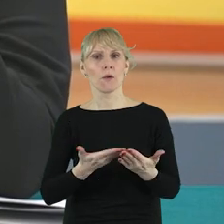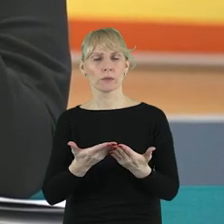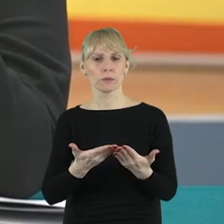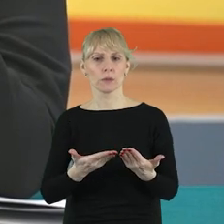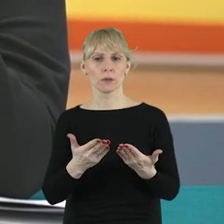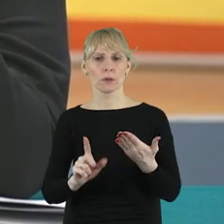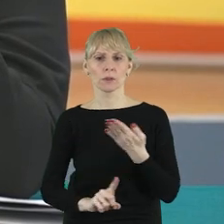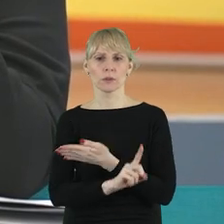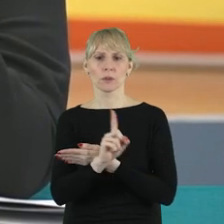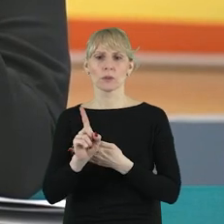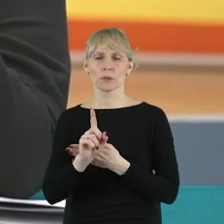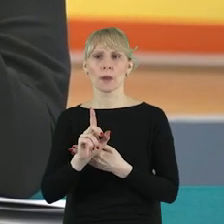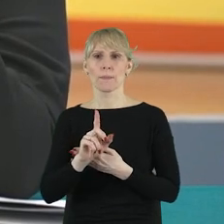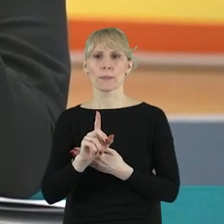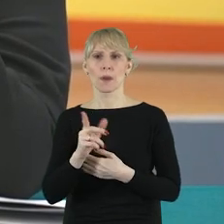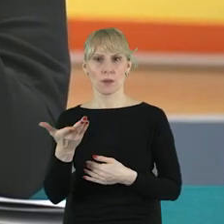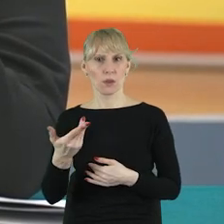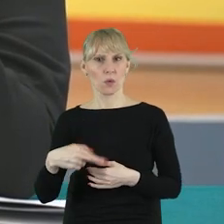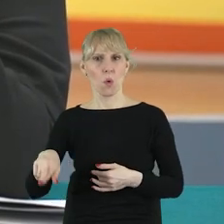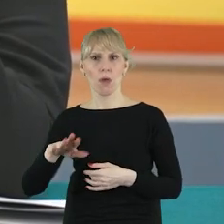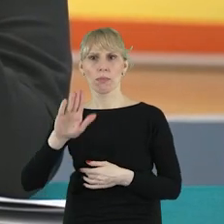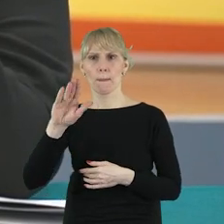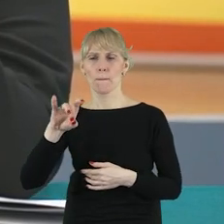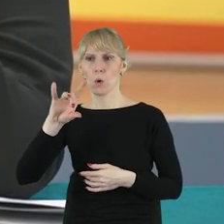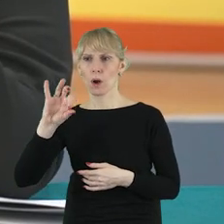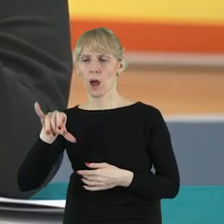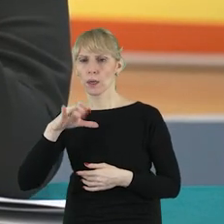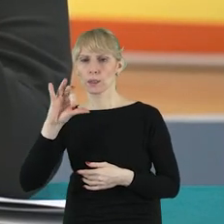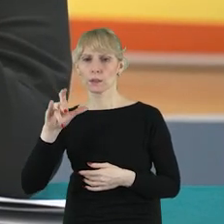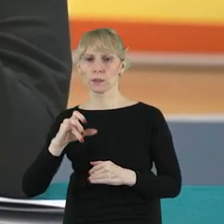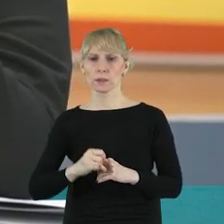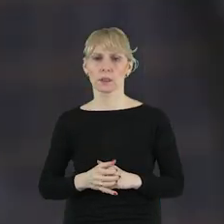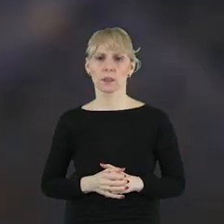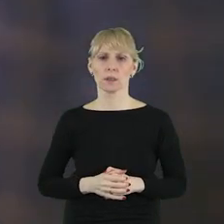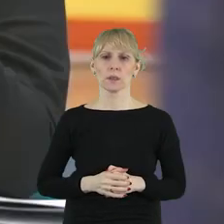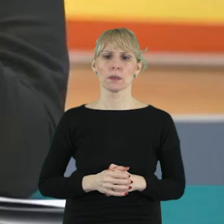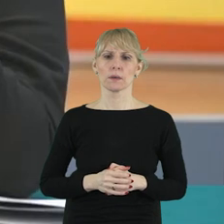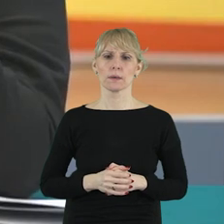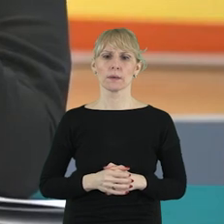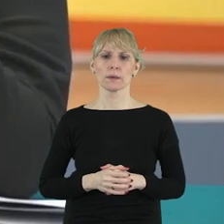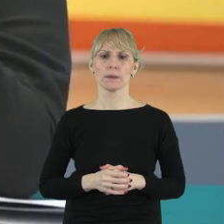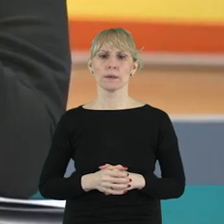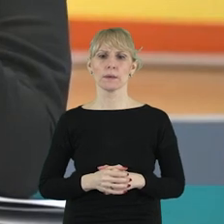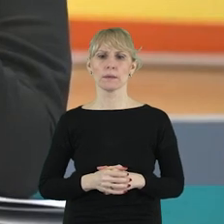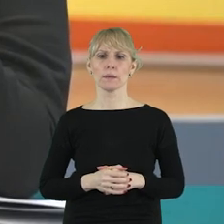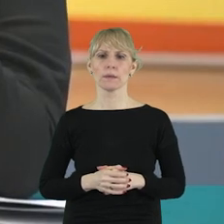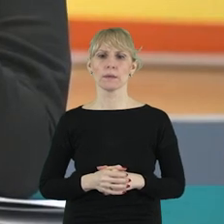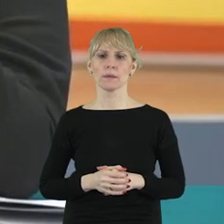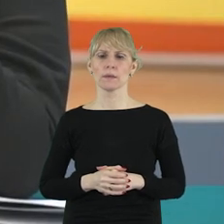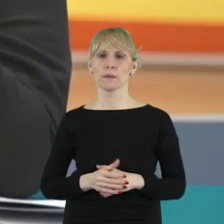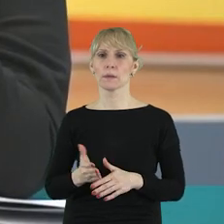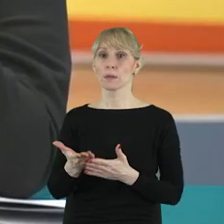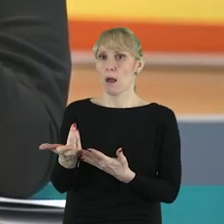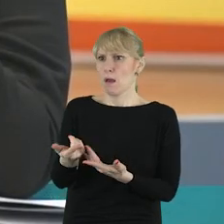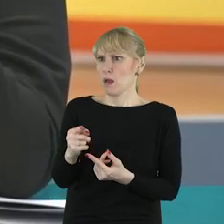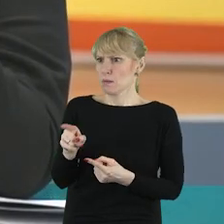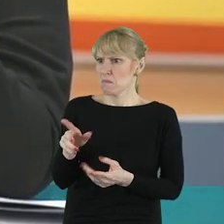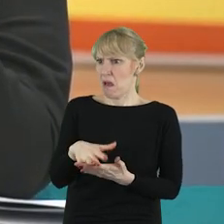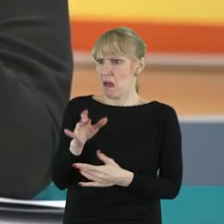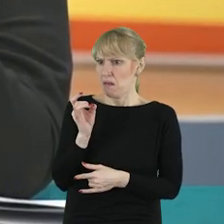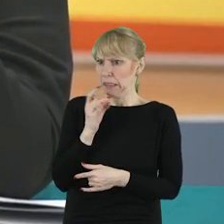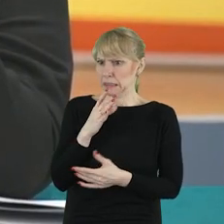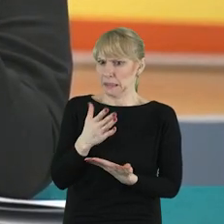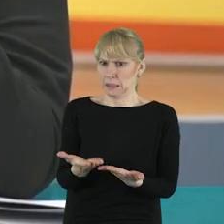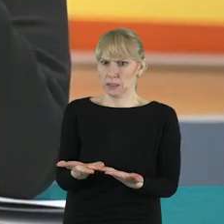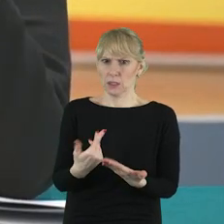formułowaniu wniosków, bo z wystąpienia pana radnego wynika jakby jasno, że pan radny ma